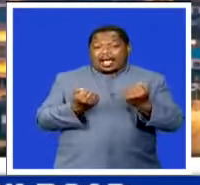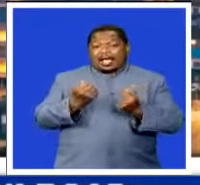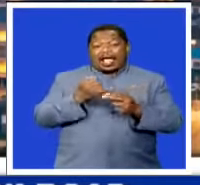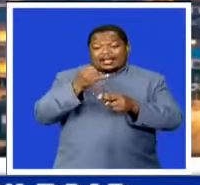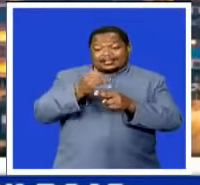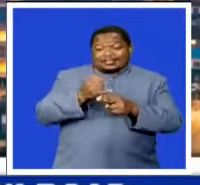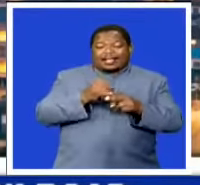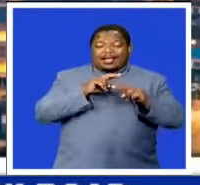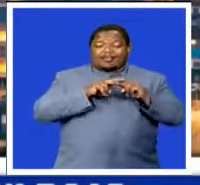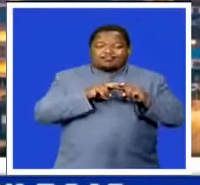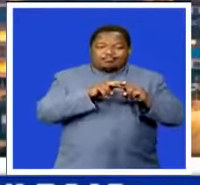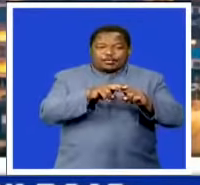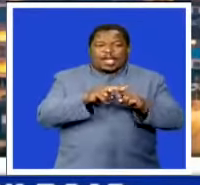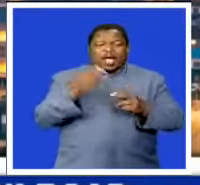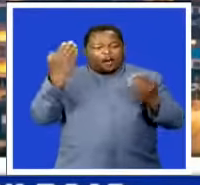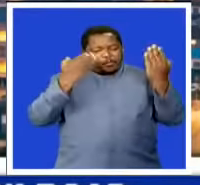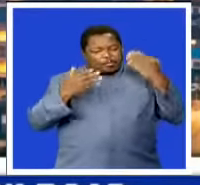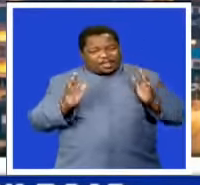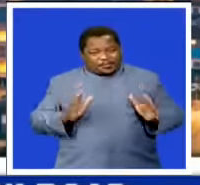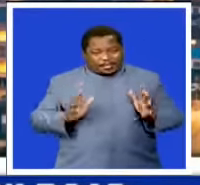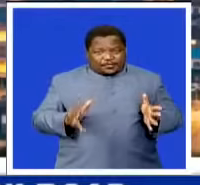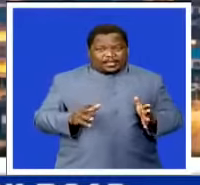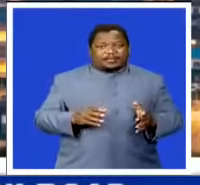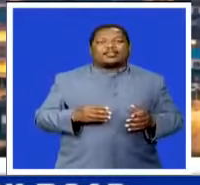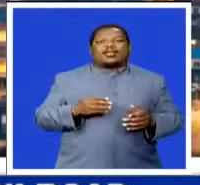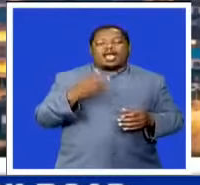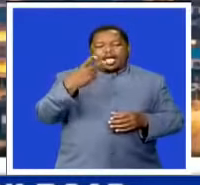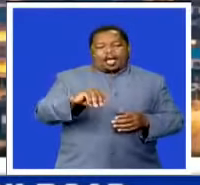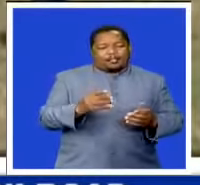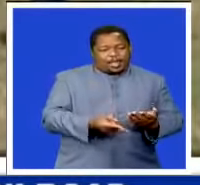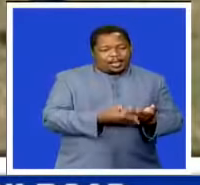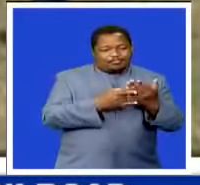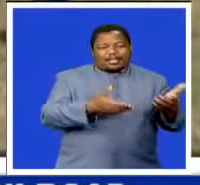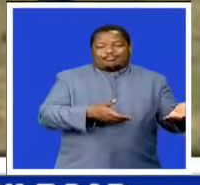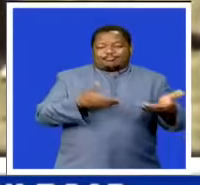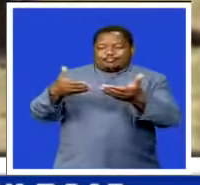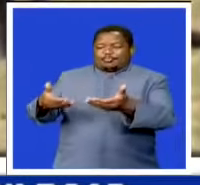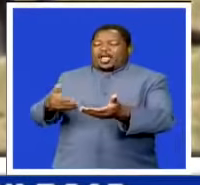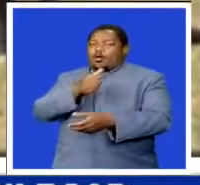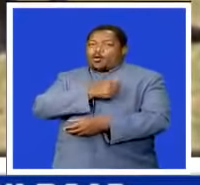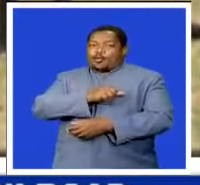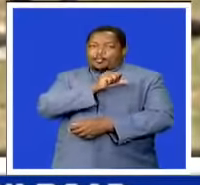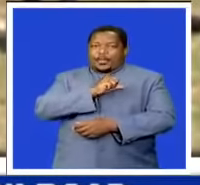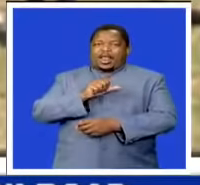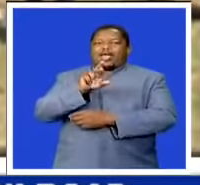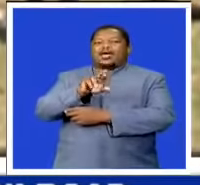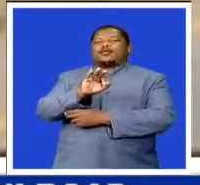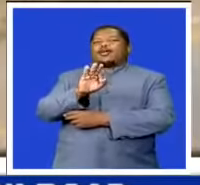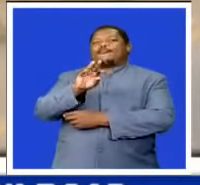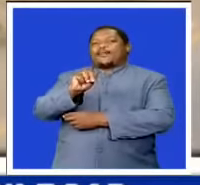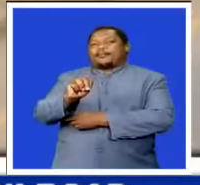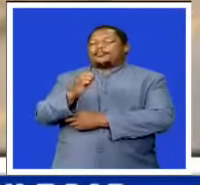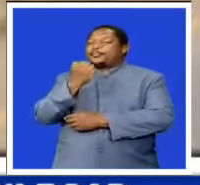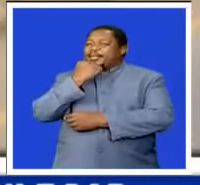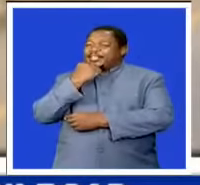lebaphutfunyiswe esibhedlela sase-RFM kamanzini. Le ngodi yendeke ngetithuba tensimbi yelishumi nakunye kuseni emgwacweni